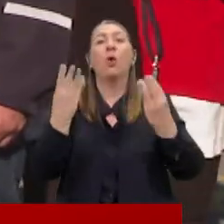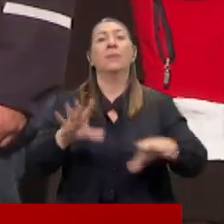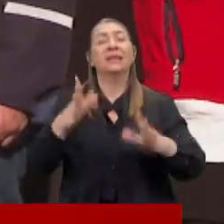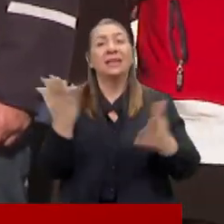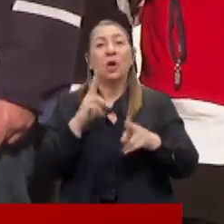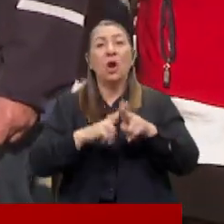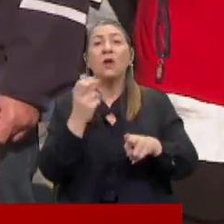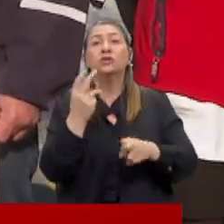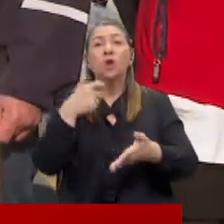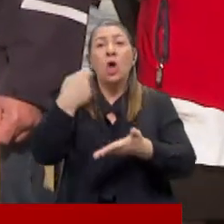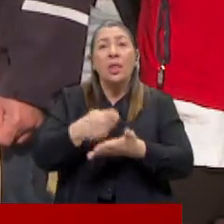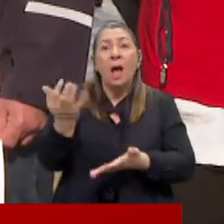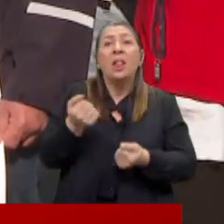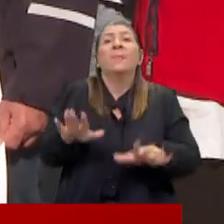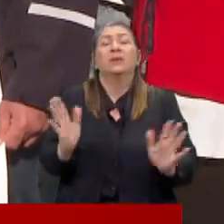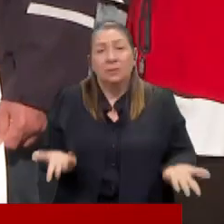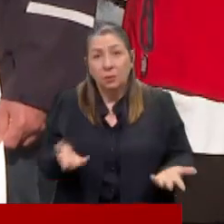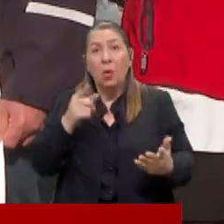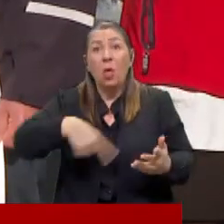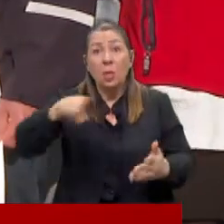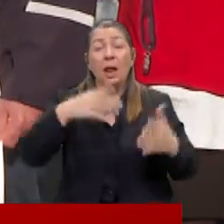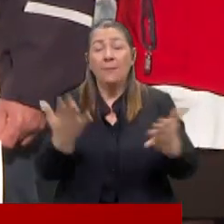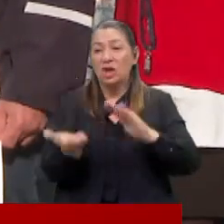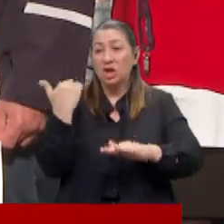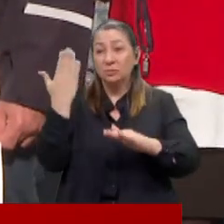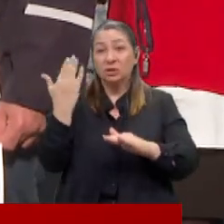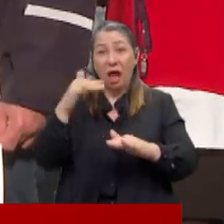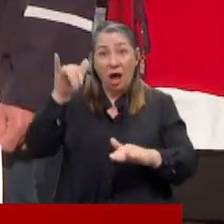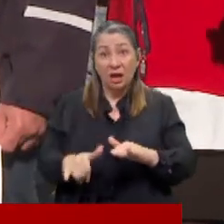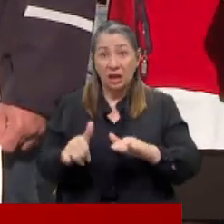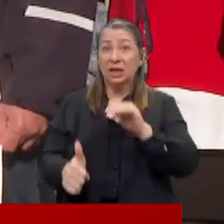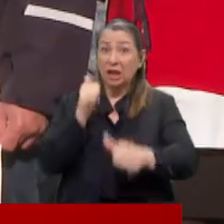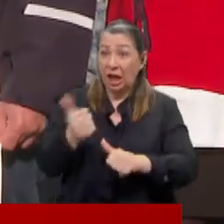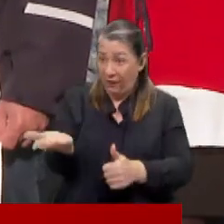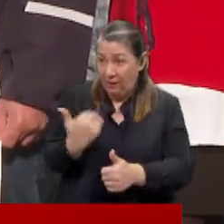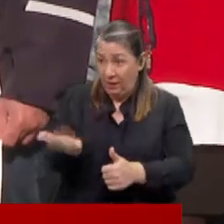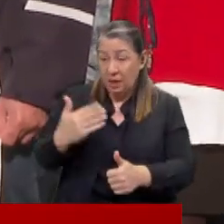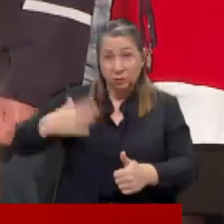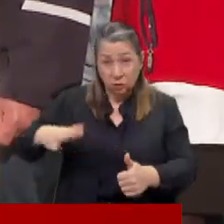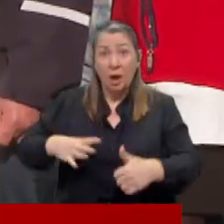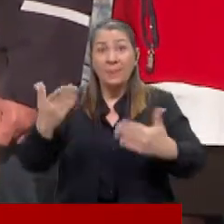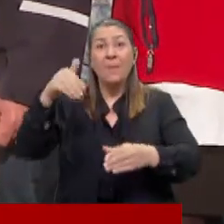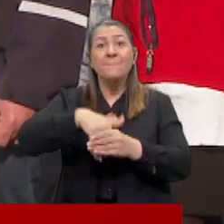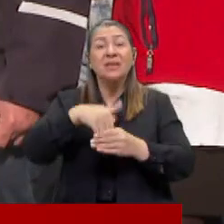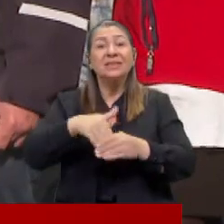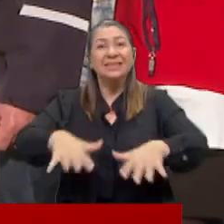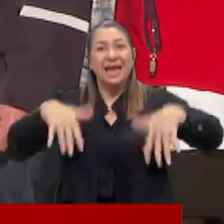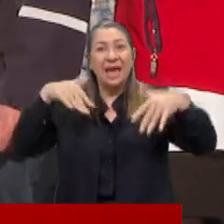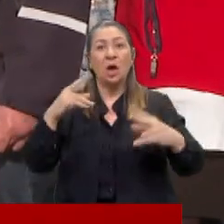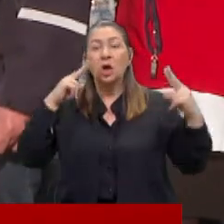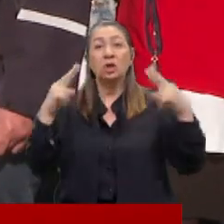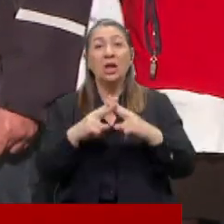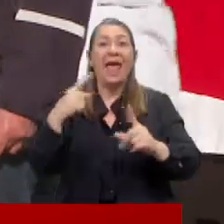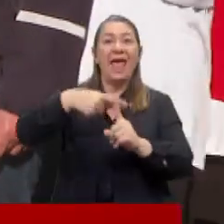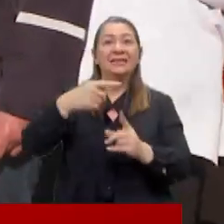de COVID ödemelerini alabildi birçoğu. Onlar hem geçmişten gelen haklarını istiyor hem de mecliste görüşülecek olan ek